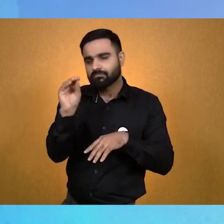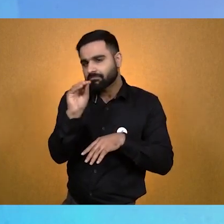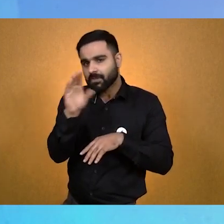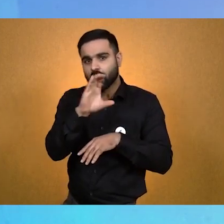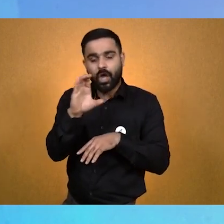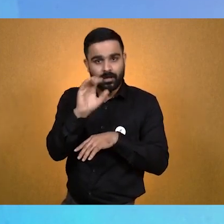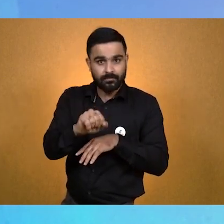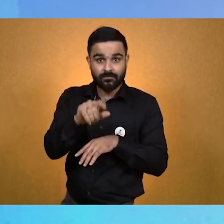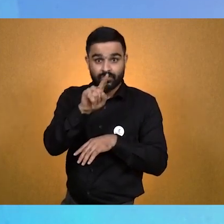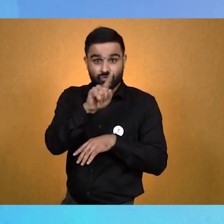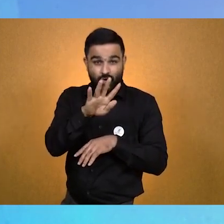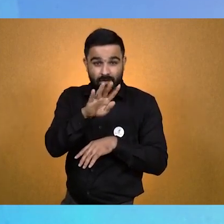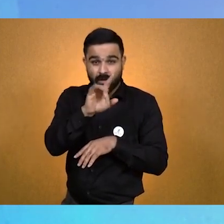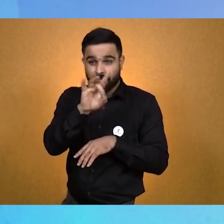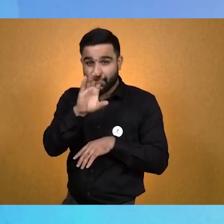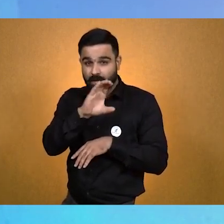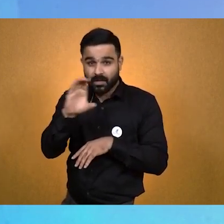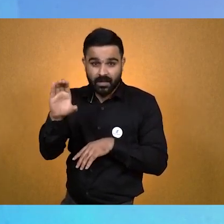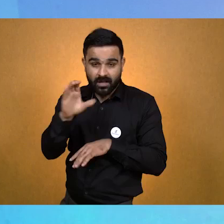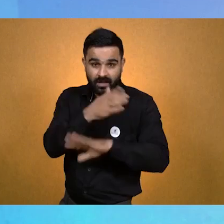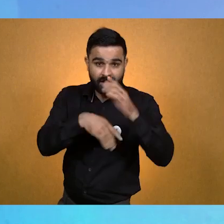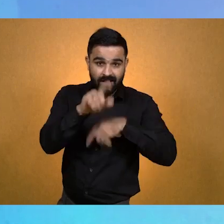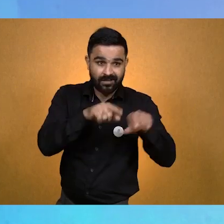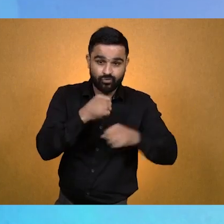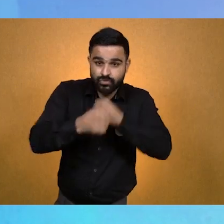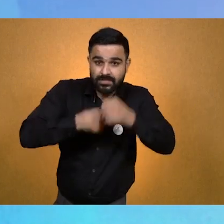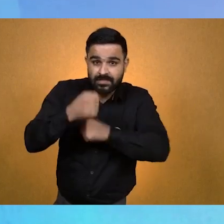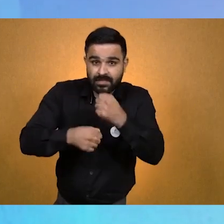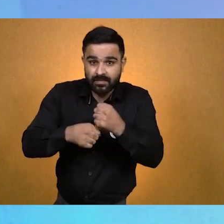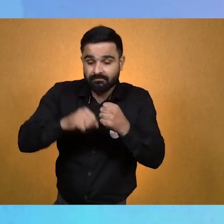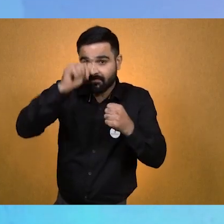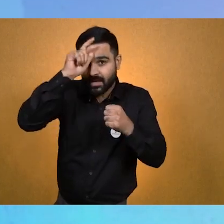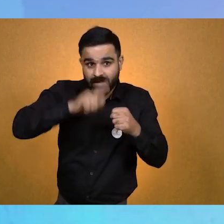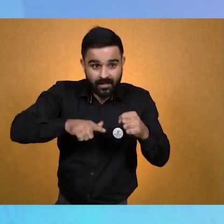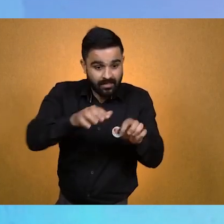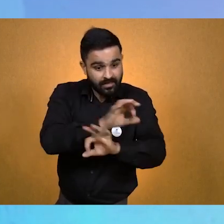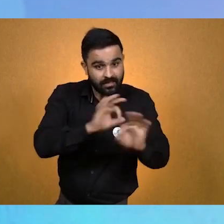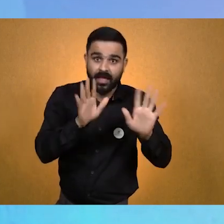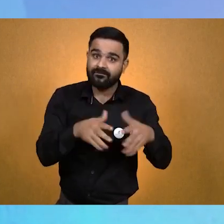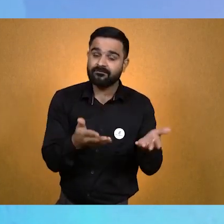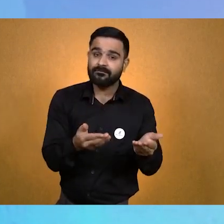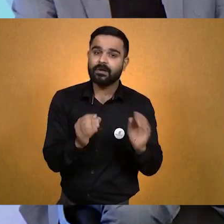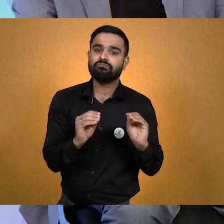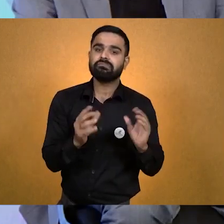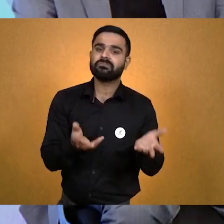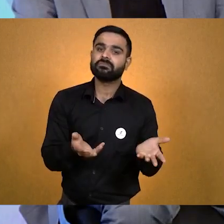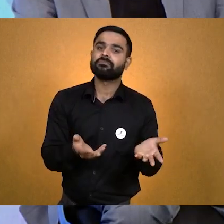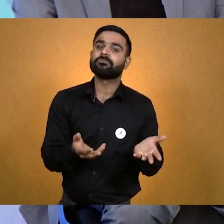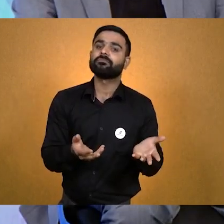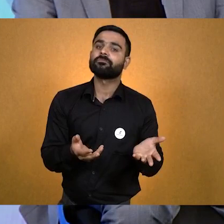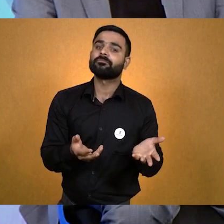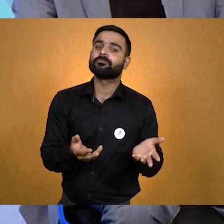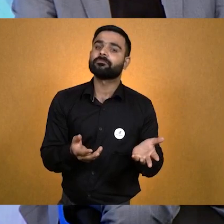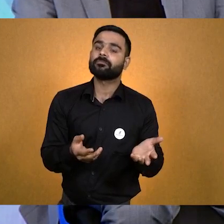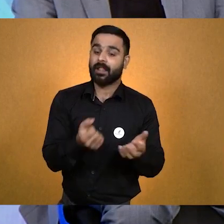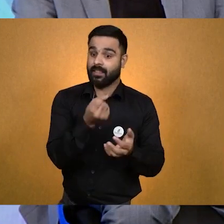मुझे नहीं लगता कि 14 से 15 करोड़ दिव्यांगों को खिलाने की सुविधाएं देश में मौजूद हैं इस वक्त.